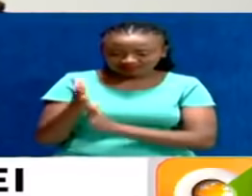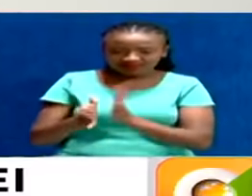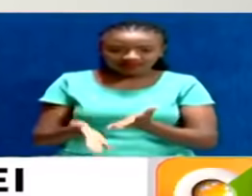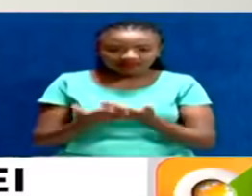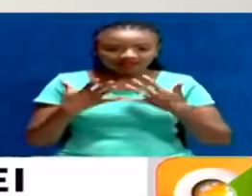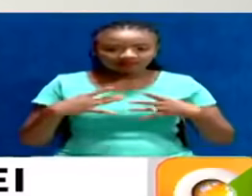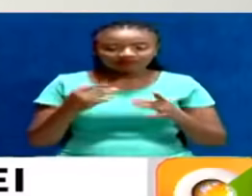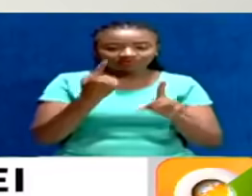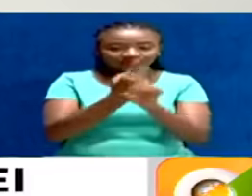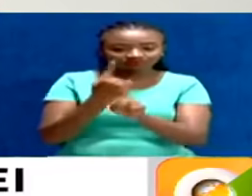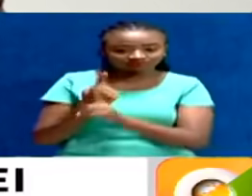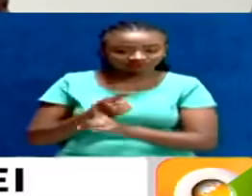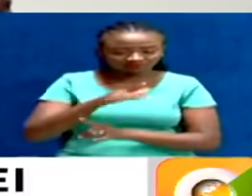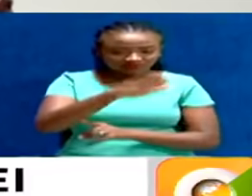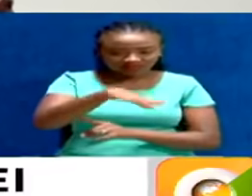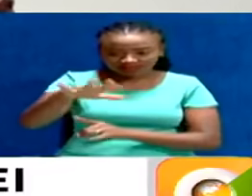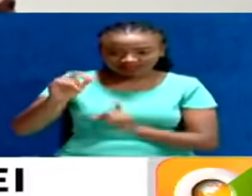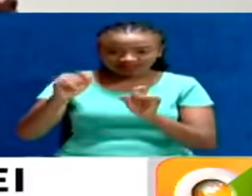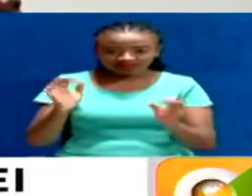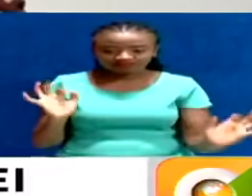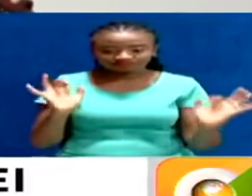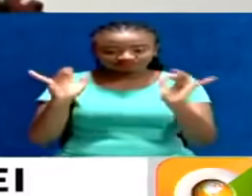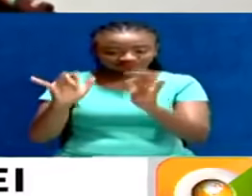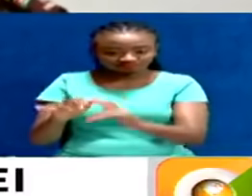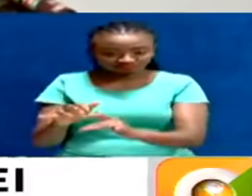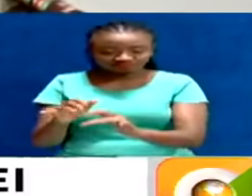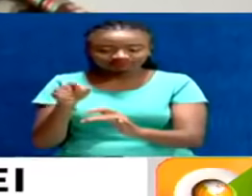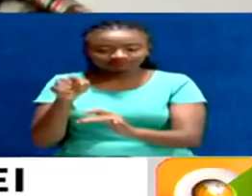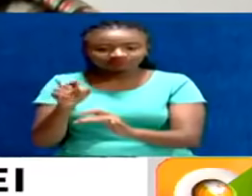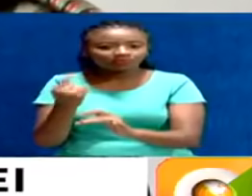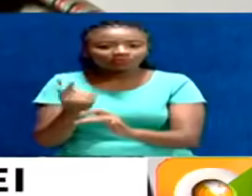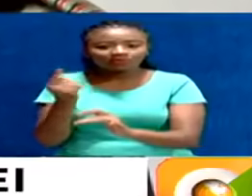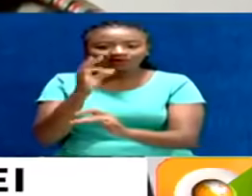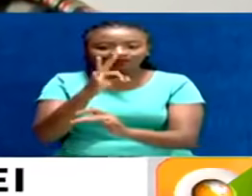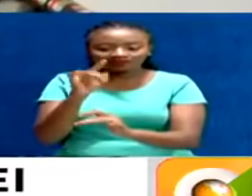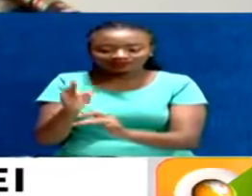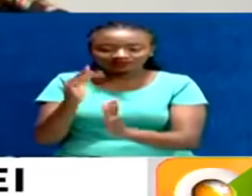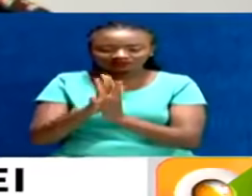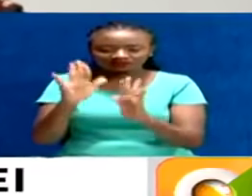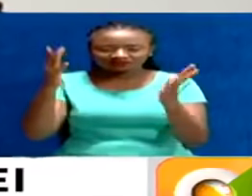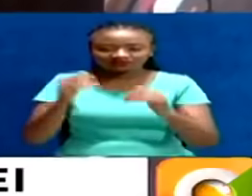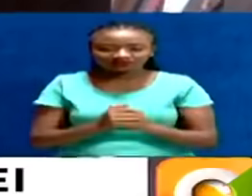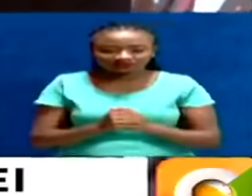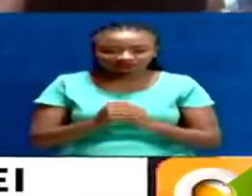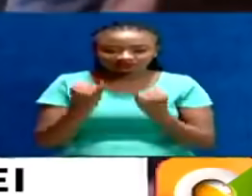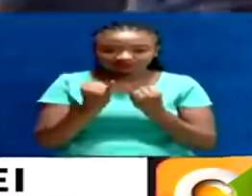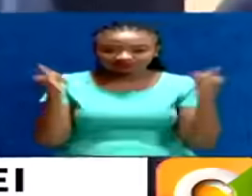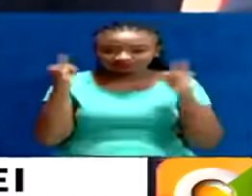from Nyanza region to join in sentence the president in celebrating the great day.